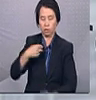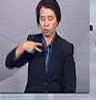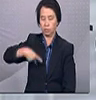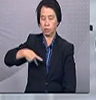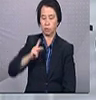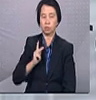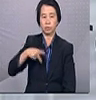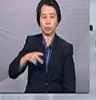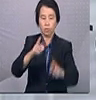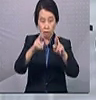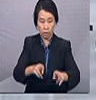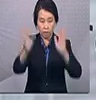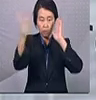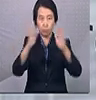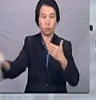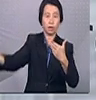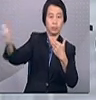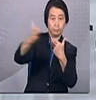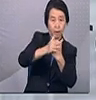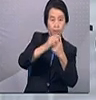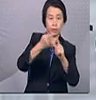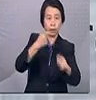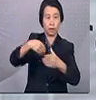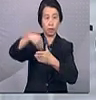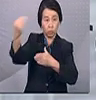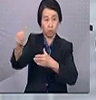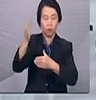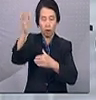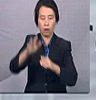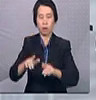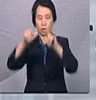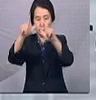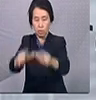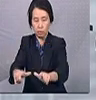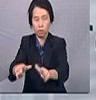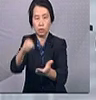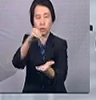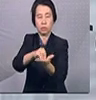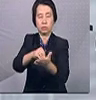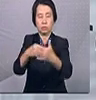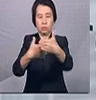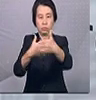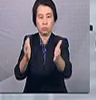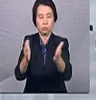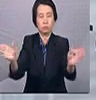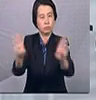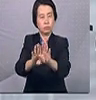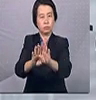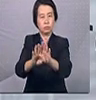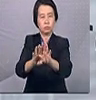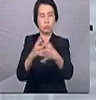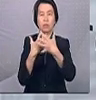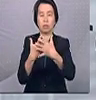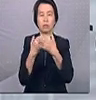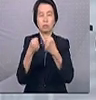Pergerakan Rakyat Malaysia yang pulang dari luar negara yang akan ditempatkan di stesen kuarantin yang telah disediakan. Di